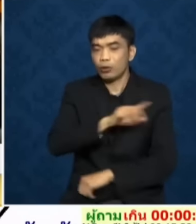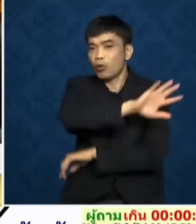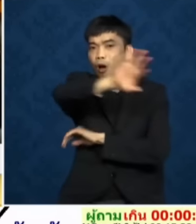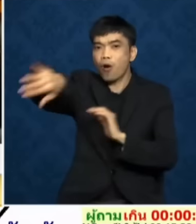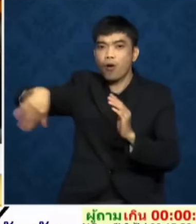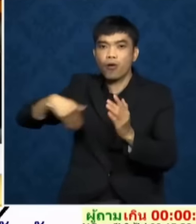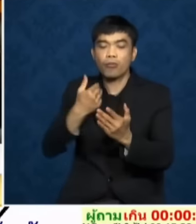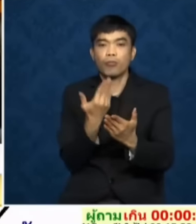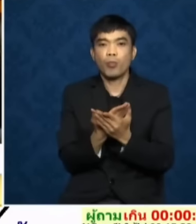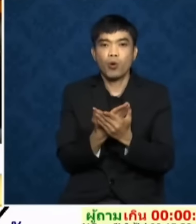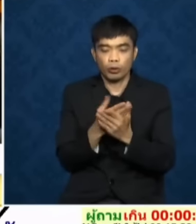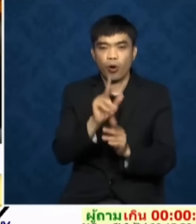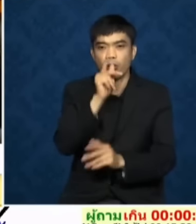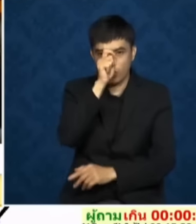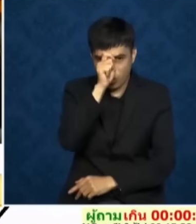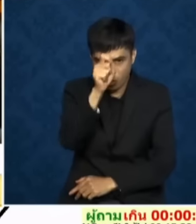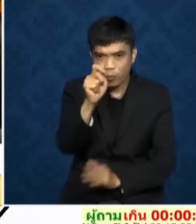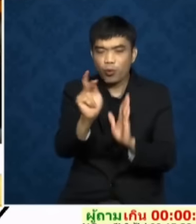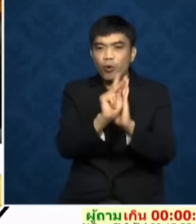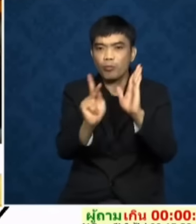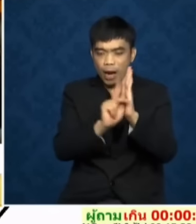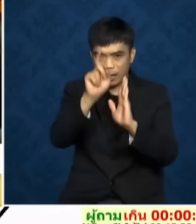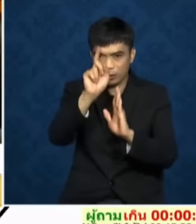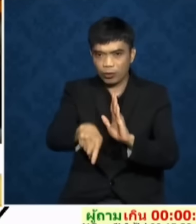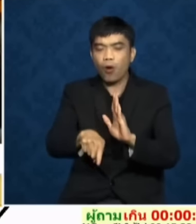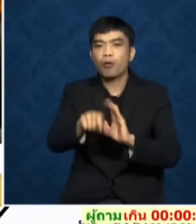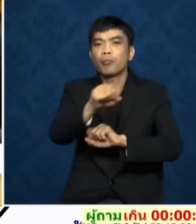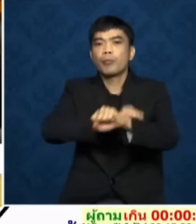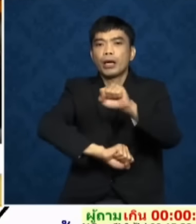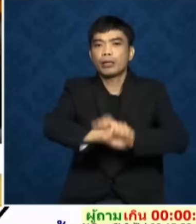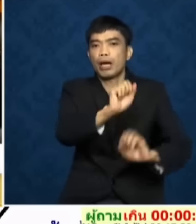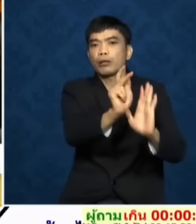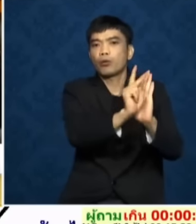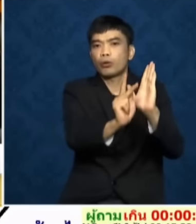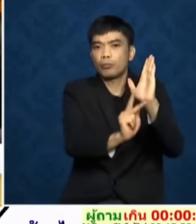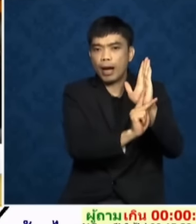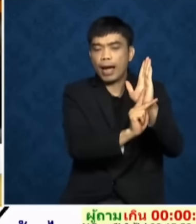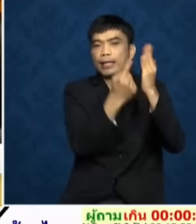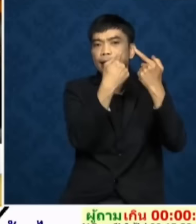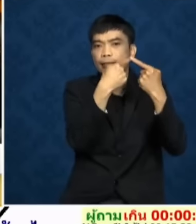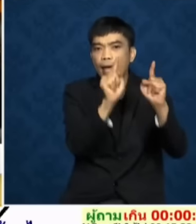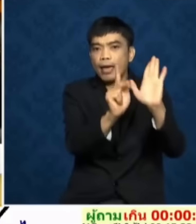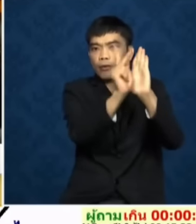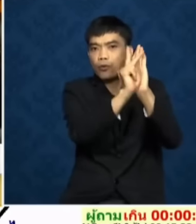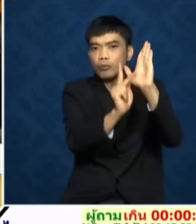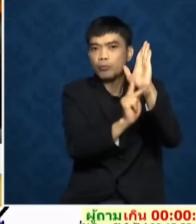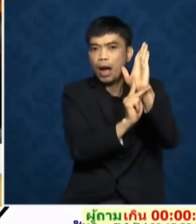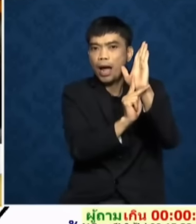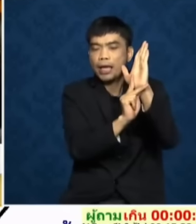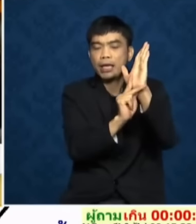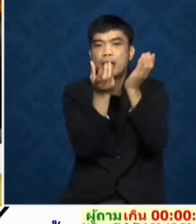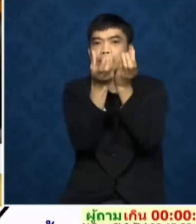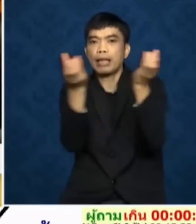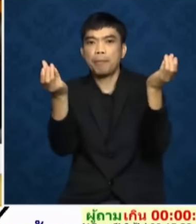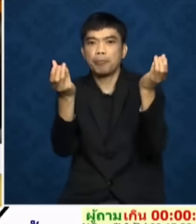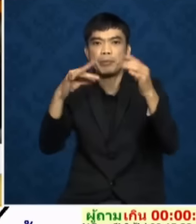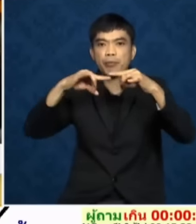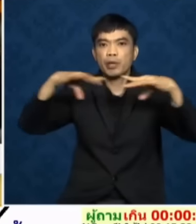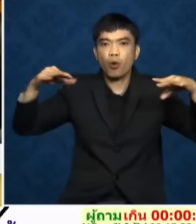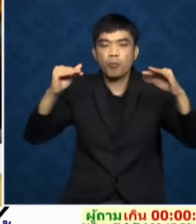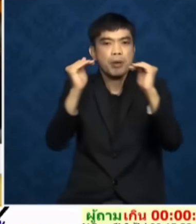คารพกฎหมายก็ต้องดำเนินการตามกฎหมายนะครับแต่ว่ากฎหมายที่ไม่ค่อยยุติธรรมกฎหมายที่ไม่ชอบธรรมหรือกฎหมายที่มันเป็นปัญ